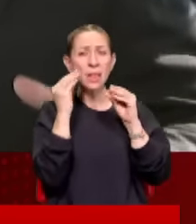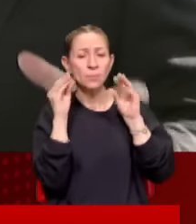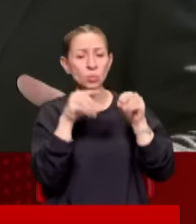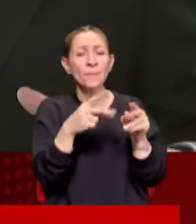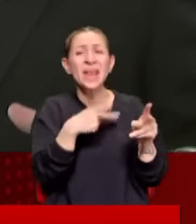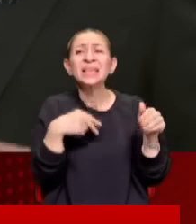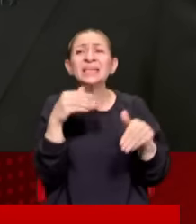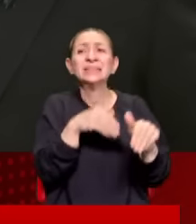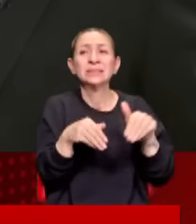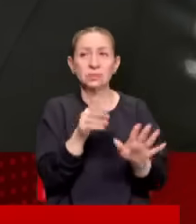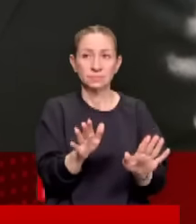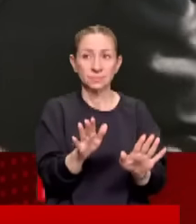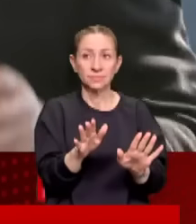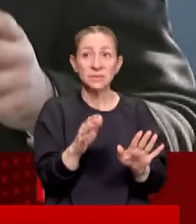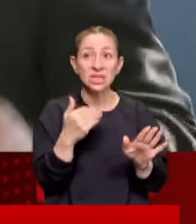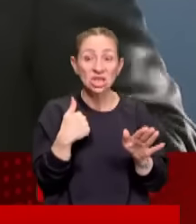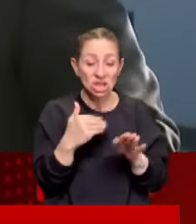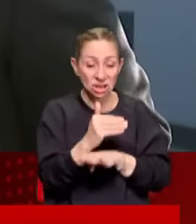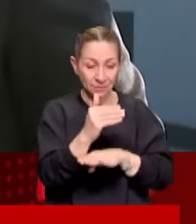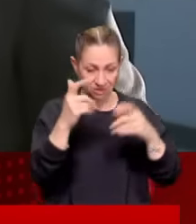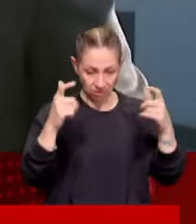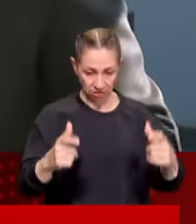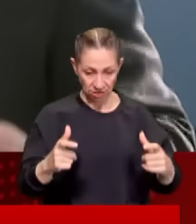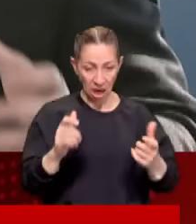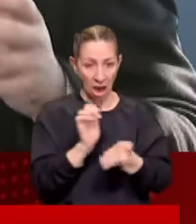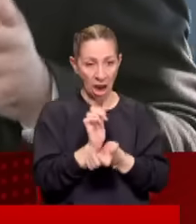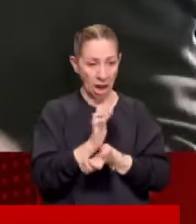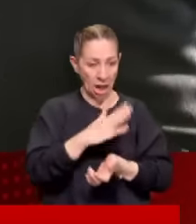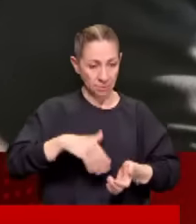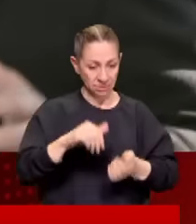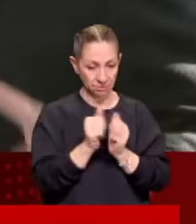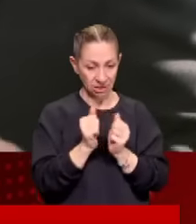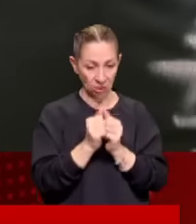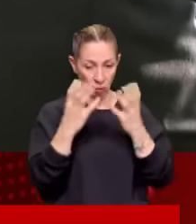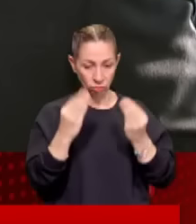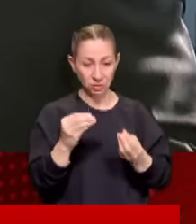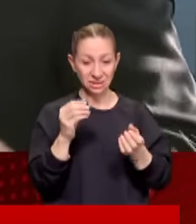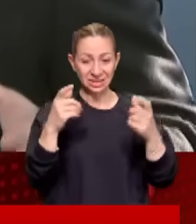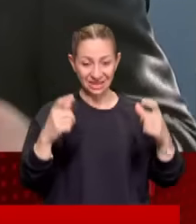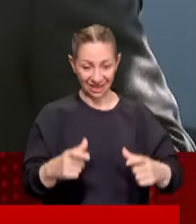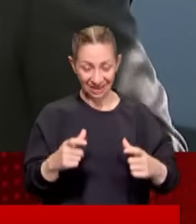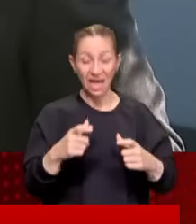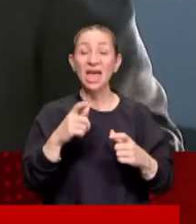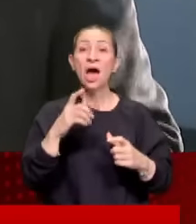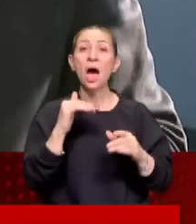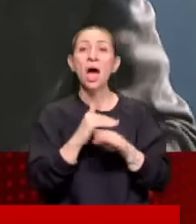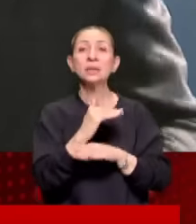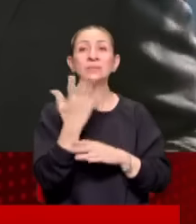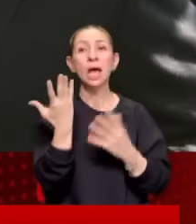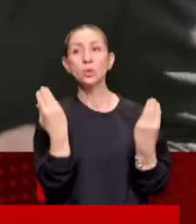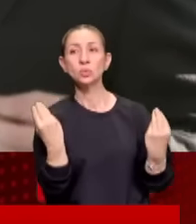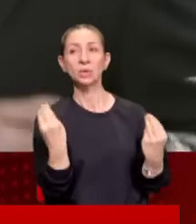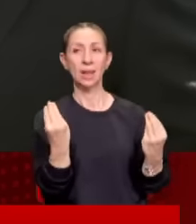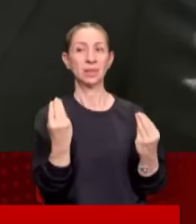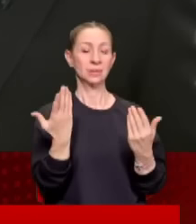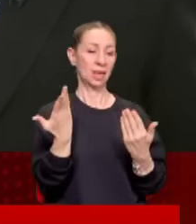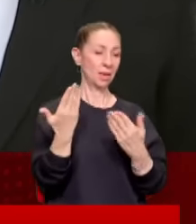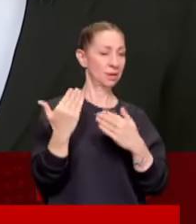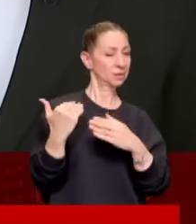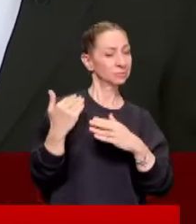yerel seçim. Yani yaşadığımız kentte, ailelerimizle birlikte olduğumuz kentte hayatımızın daha uygun, daha